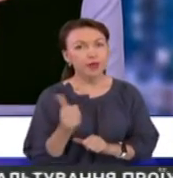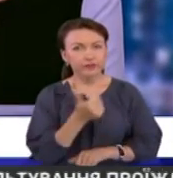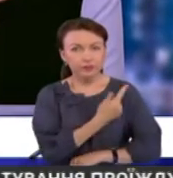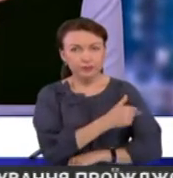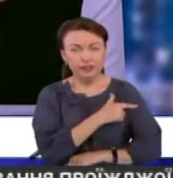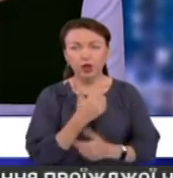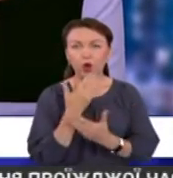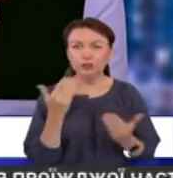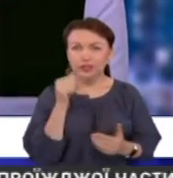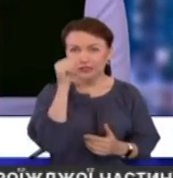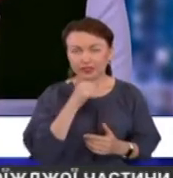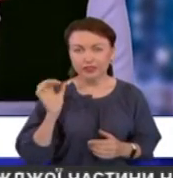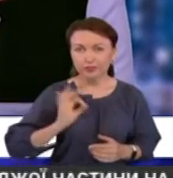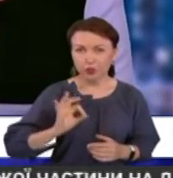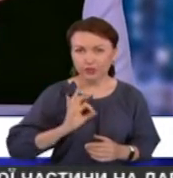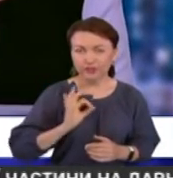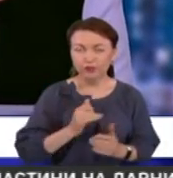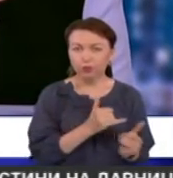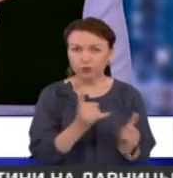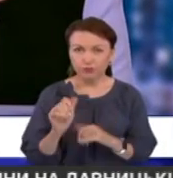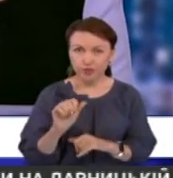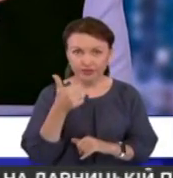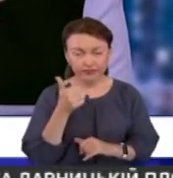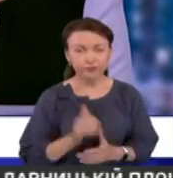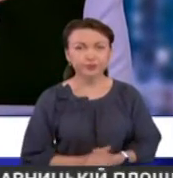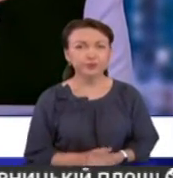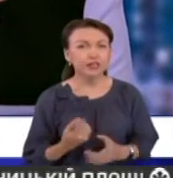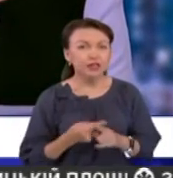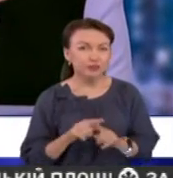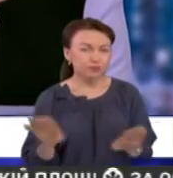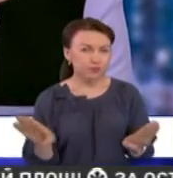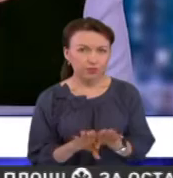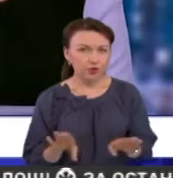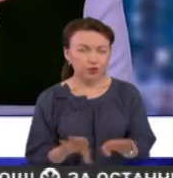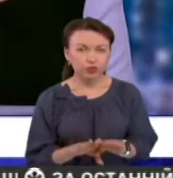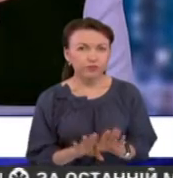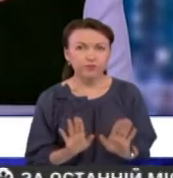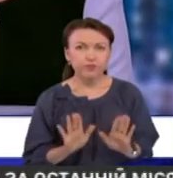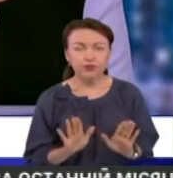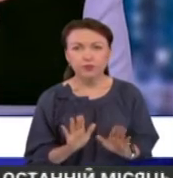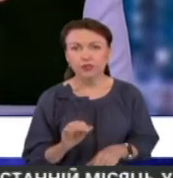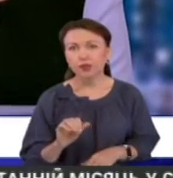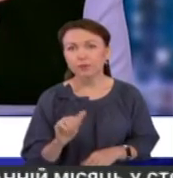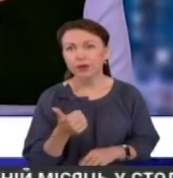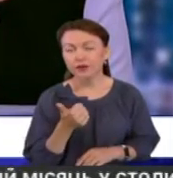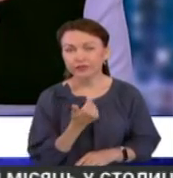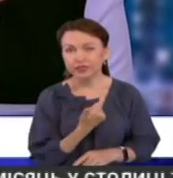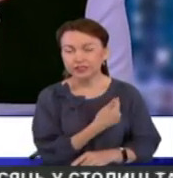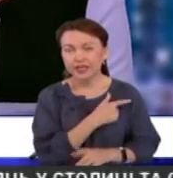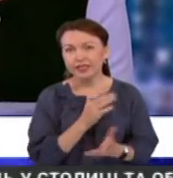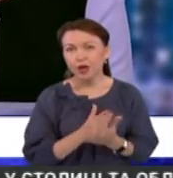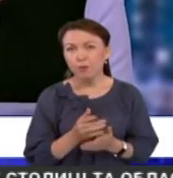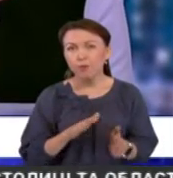користався останній рік послугами на первинці. Це буде щось схоже. Хіба що на первинці є повний пакет, і там